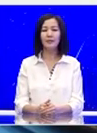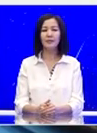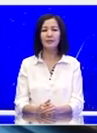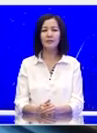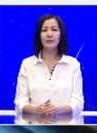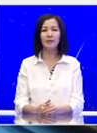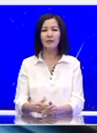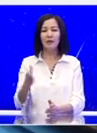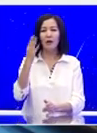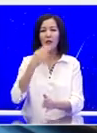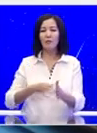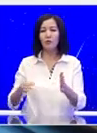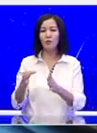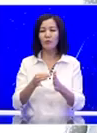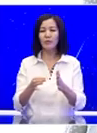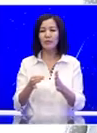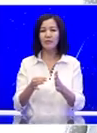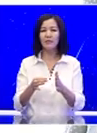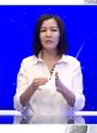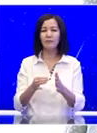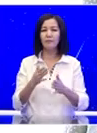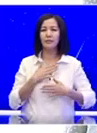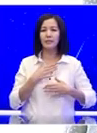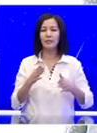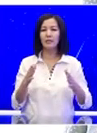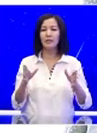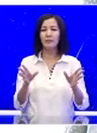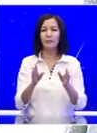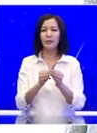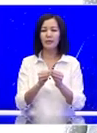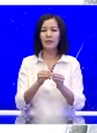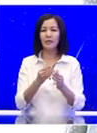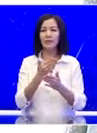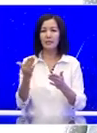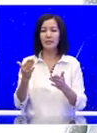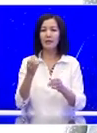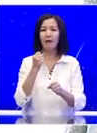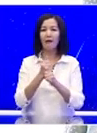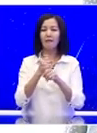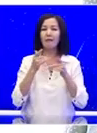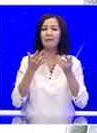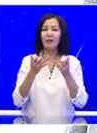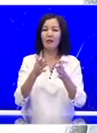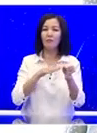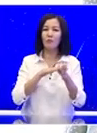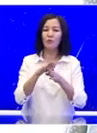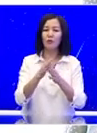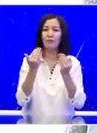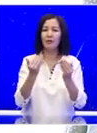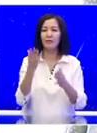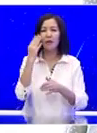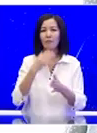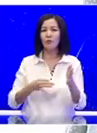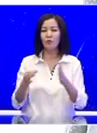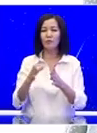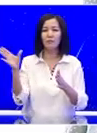Алматы облысындағы бас қасыңызда жүрген азаматтар сіздің қатаң талабыңызды біледі. Соның арқасында шығар, біздің Алматы облысы